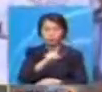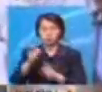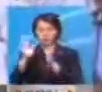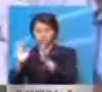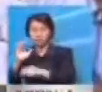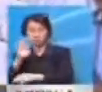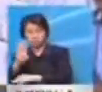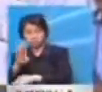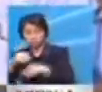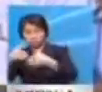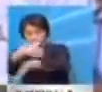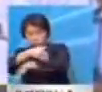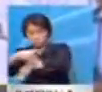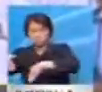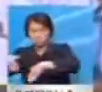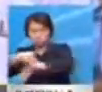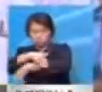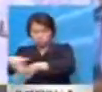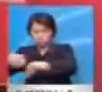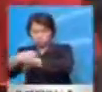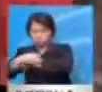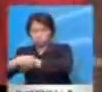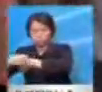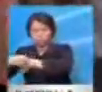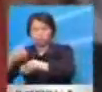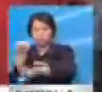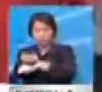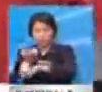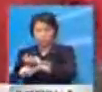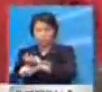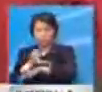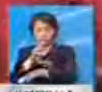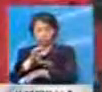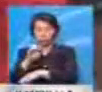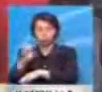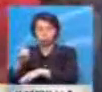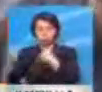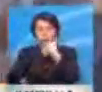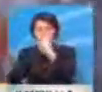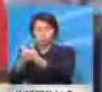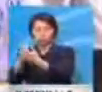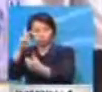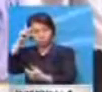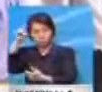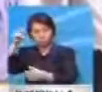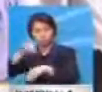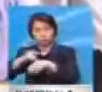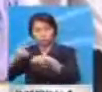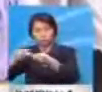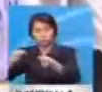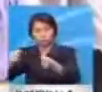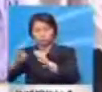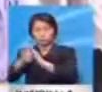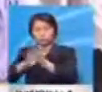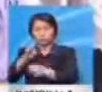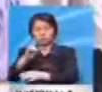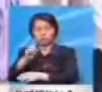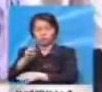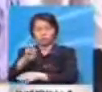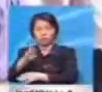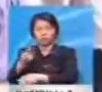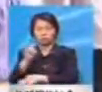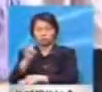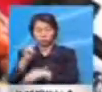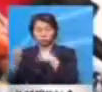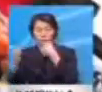Zon B di tebing sepanjang jalan Weng Hong hingga ke Jeti Kampung Terengganu di pasir berdamar telur Intan